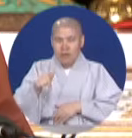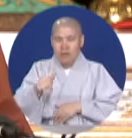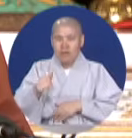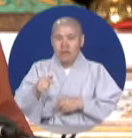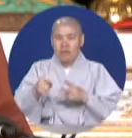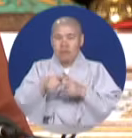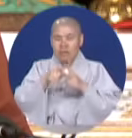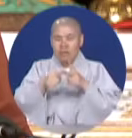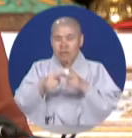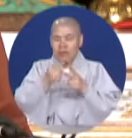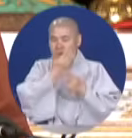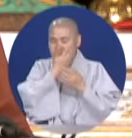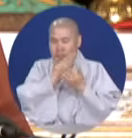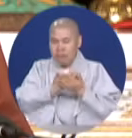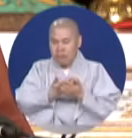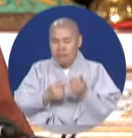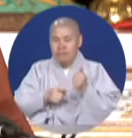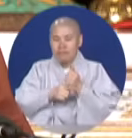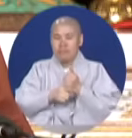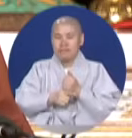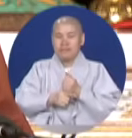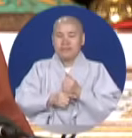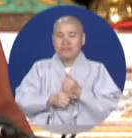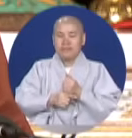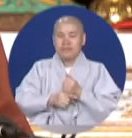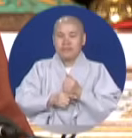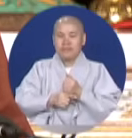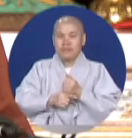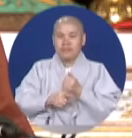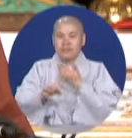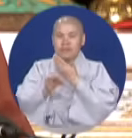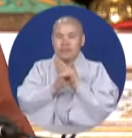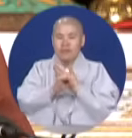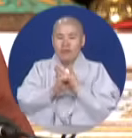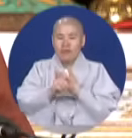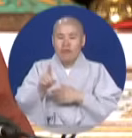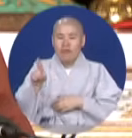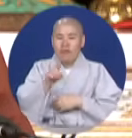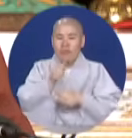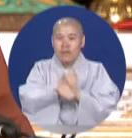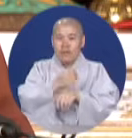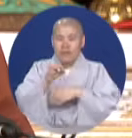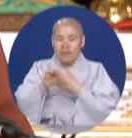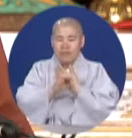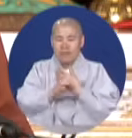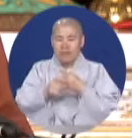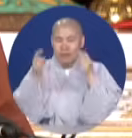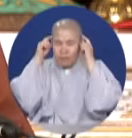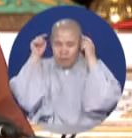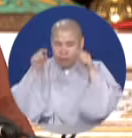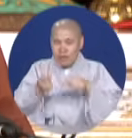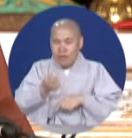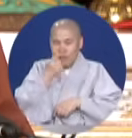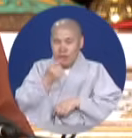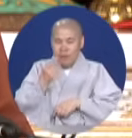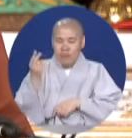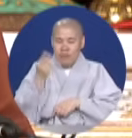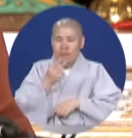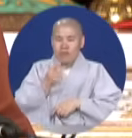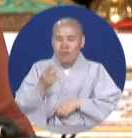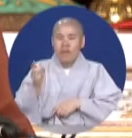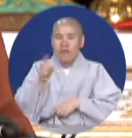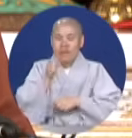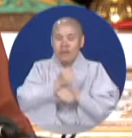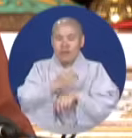중요하죠. 지학이냐 우학이냐. 그러면 어떻게 하는 게 어리석게 배우는 거고 어떻게 하는